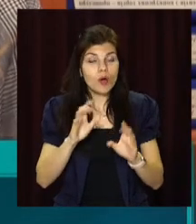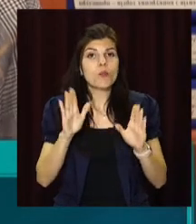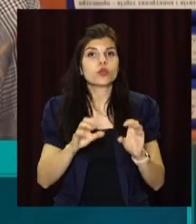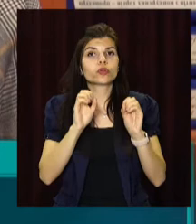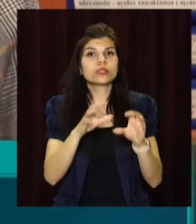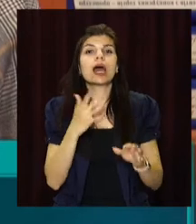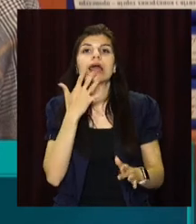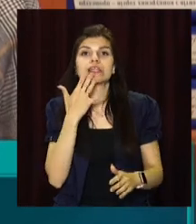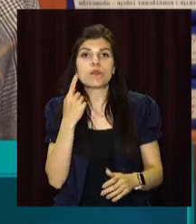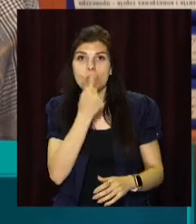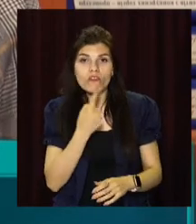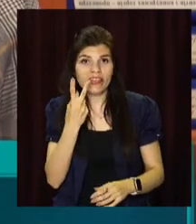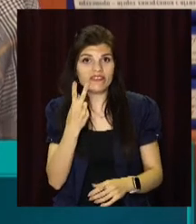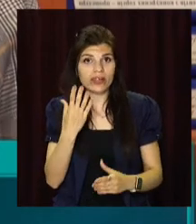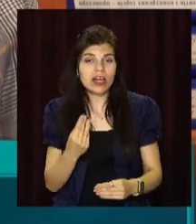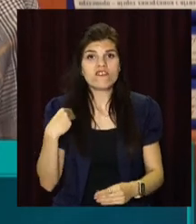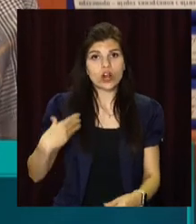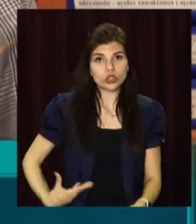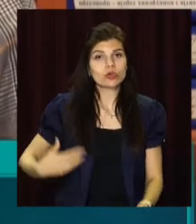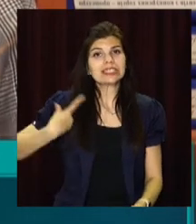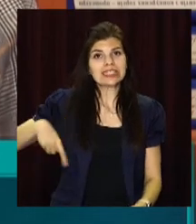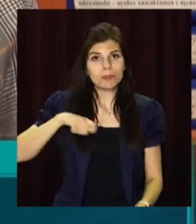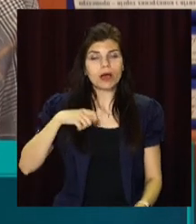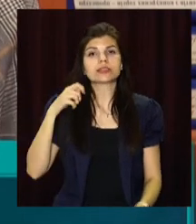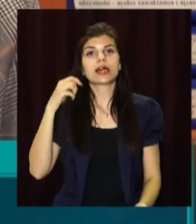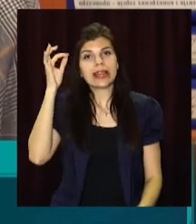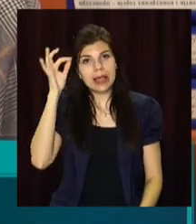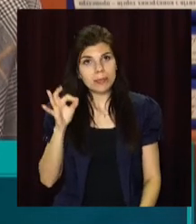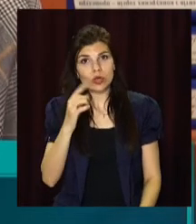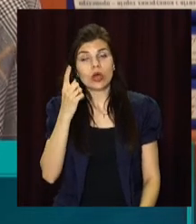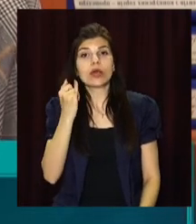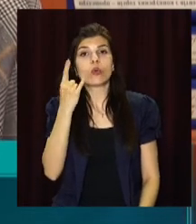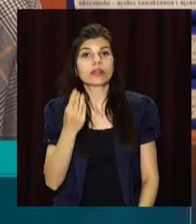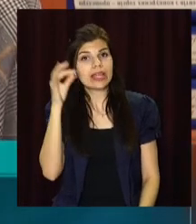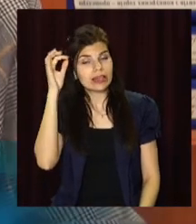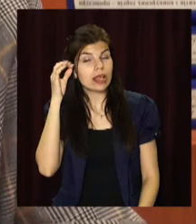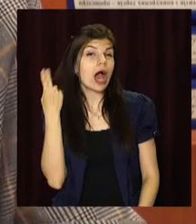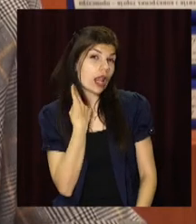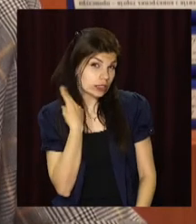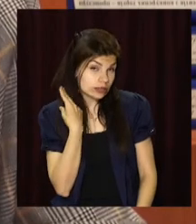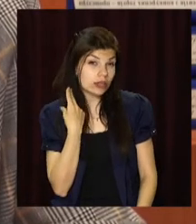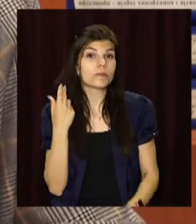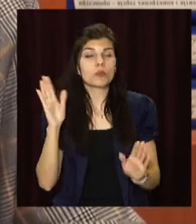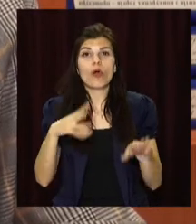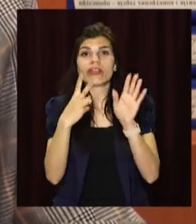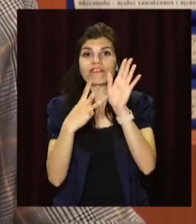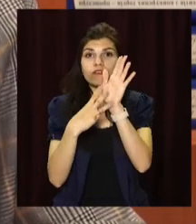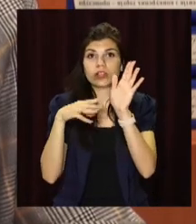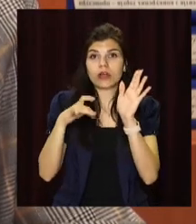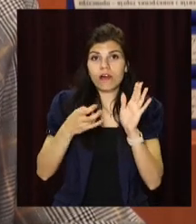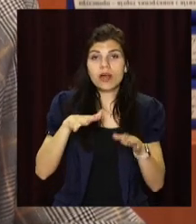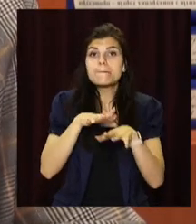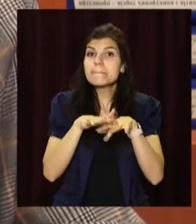складаються іноземні мови в 2 дні, французька, іспанська, німецька – один день, англійська – в інший. Далі 28 травня